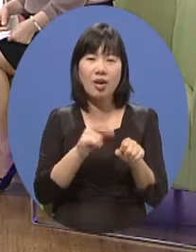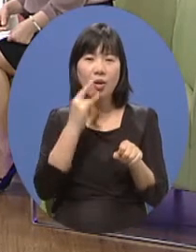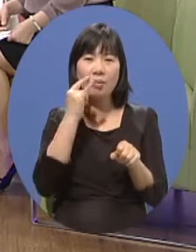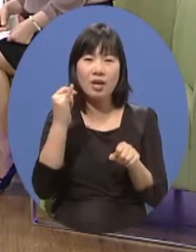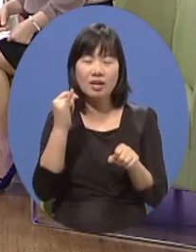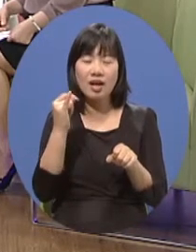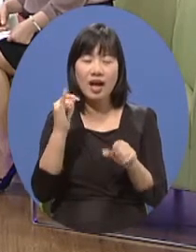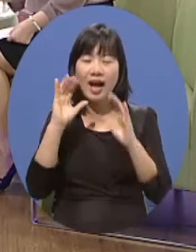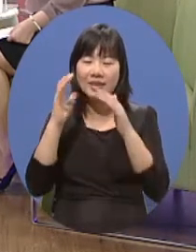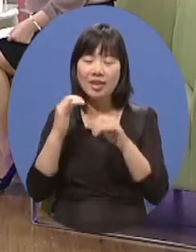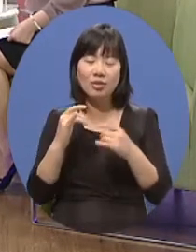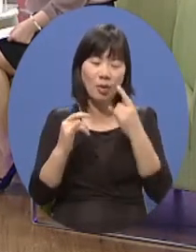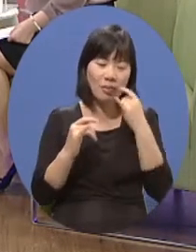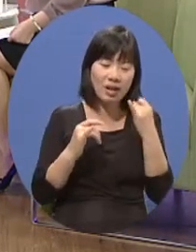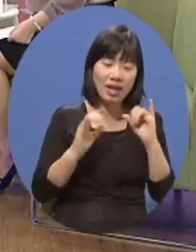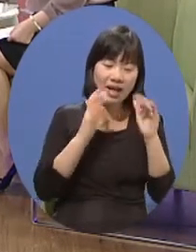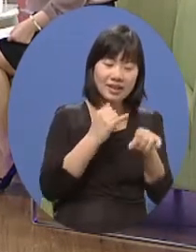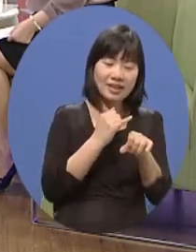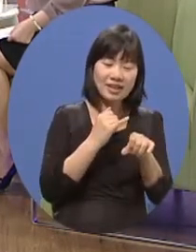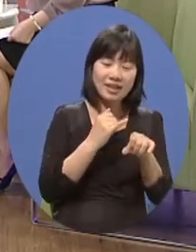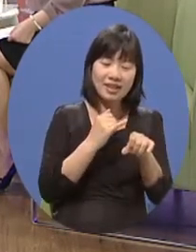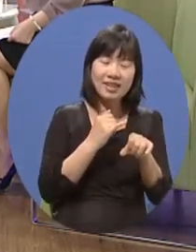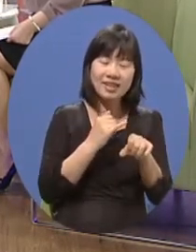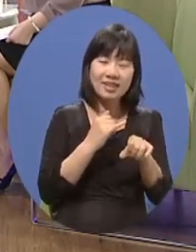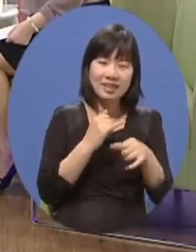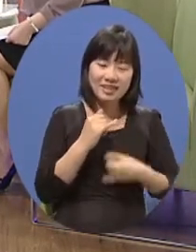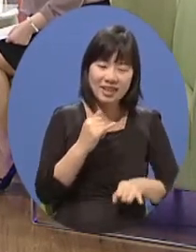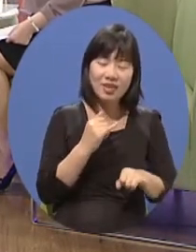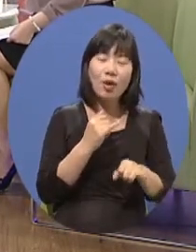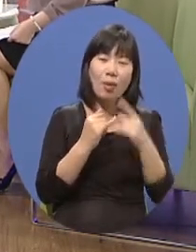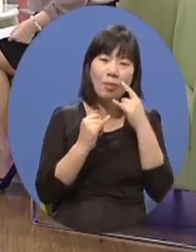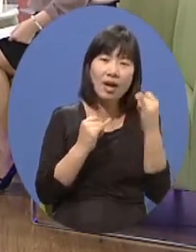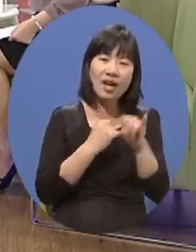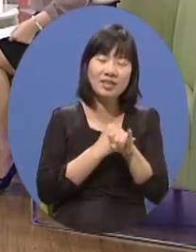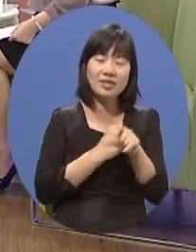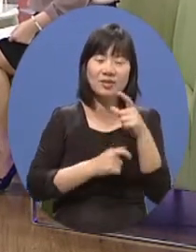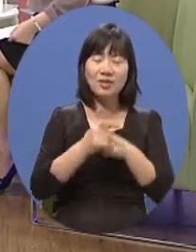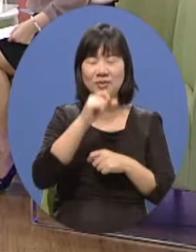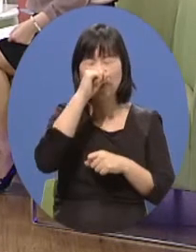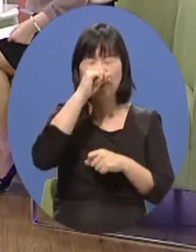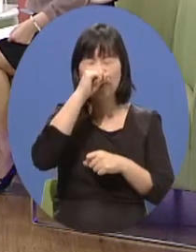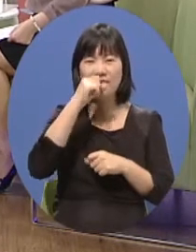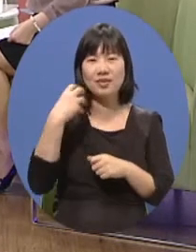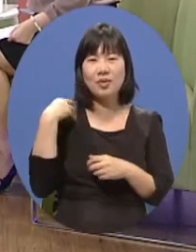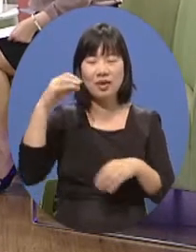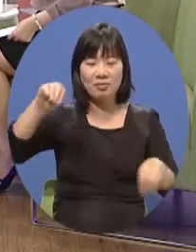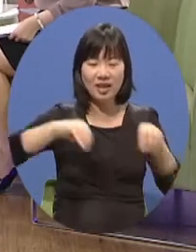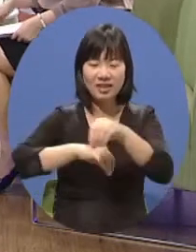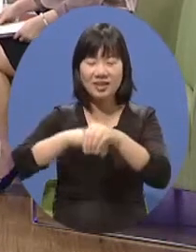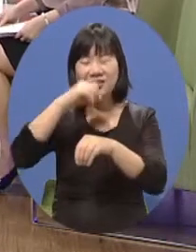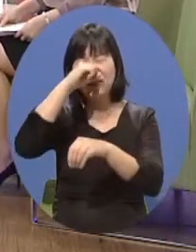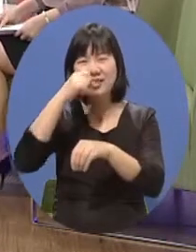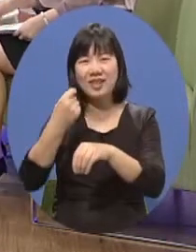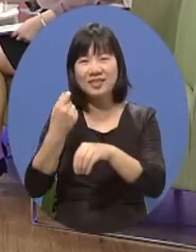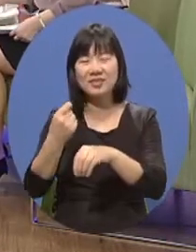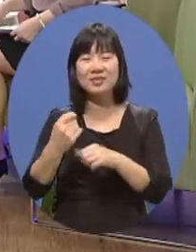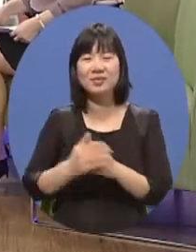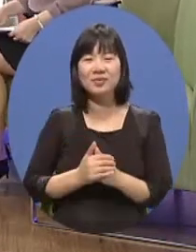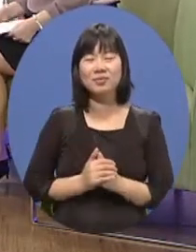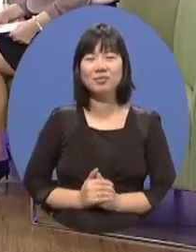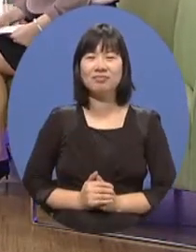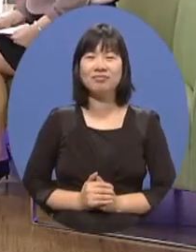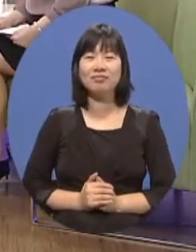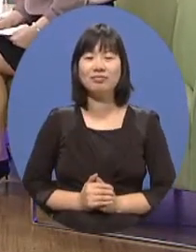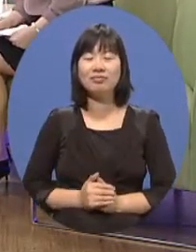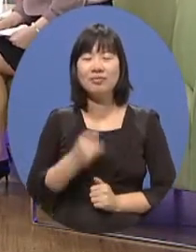아이 하는 거 되게 좋아하더라고요. 네. 엄마가 얘 저것 좀 갖고 와라 뭐 그러면 가져오고 뭐 애기 목소리 맞아요. 막 이러면서 되게